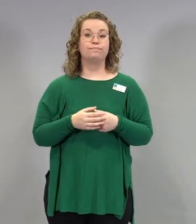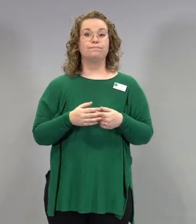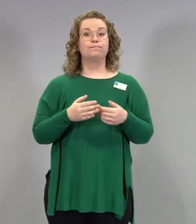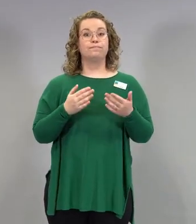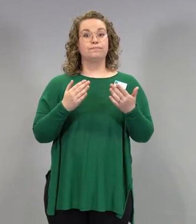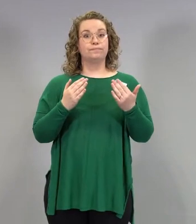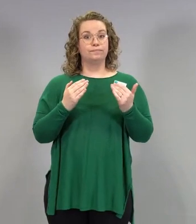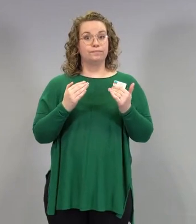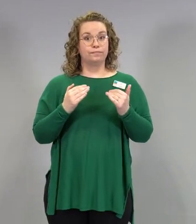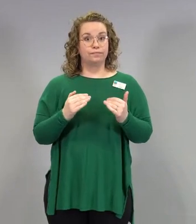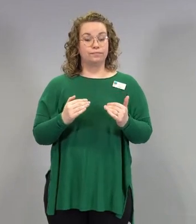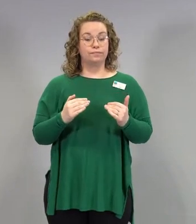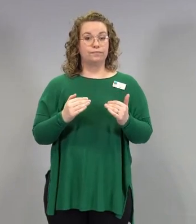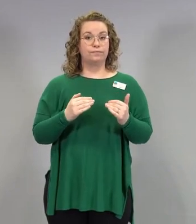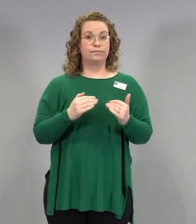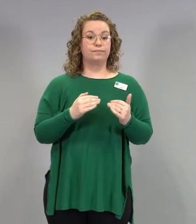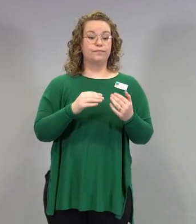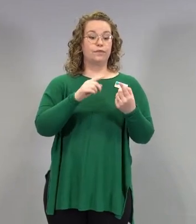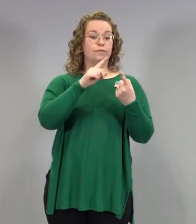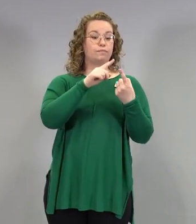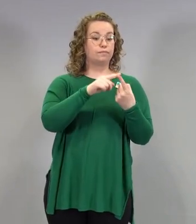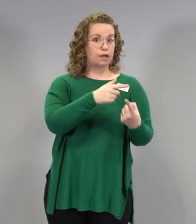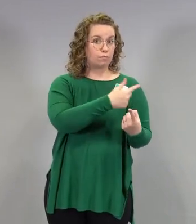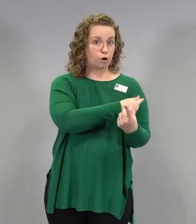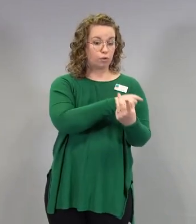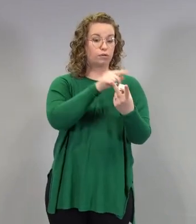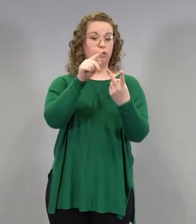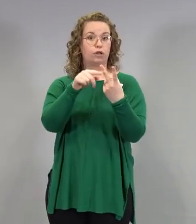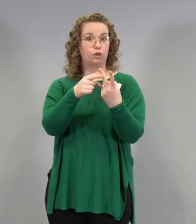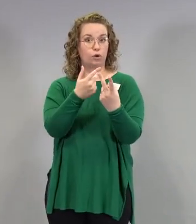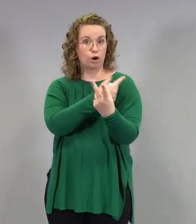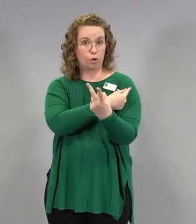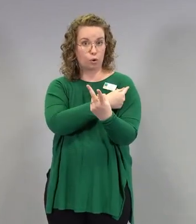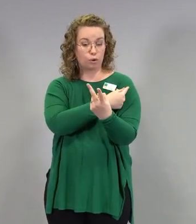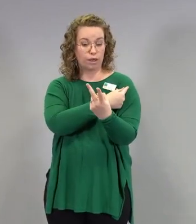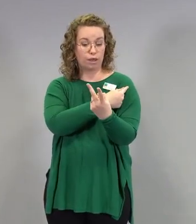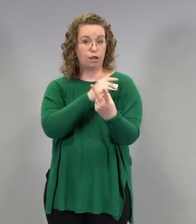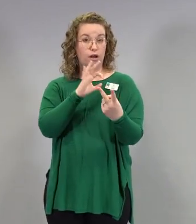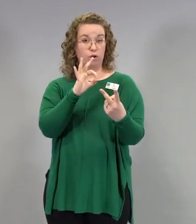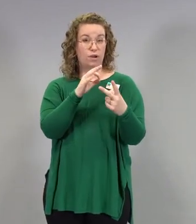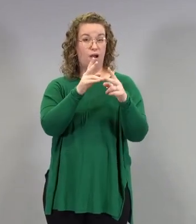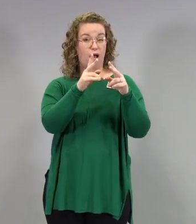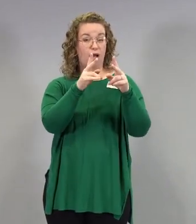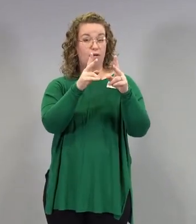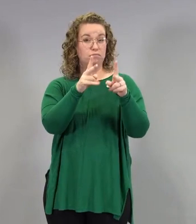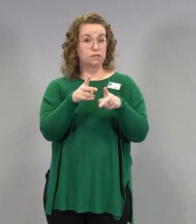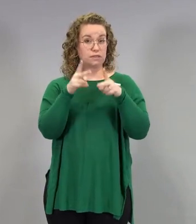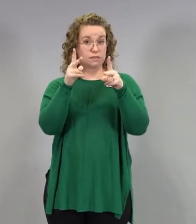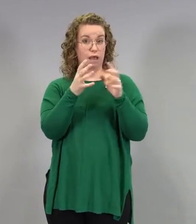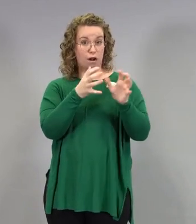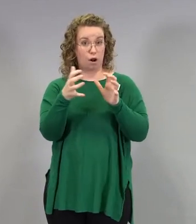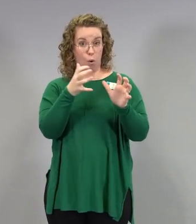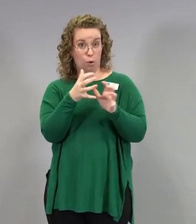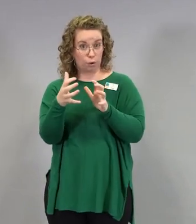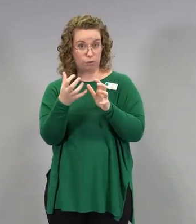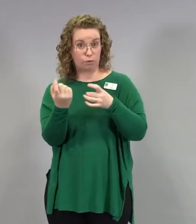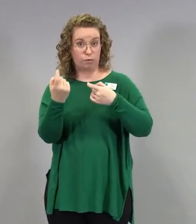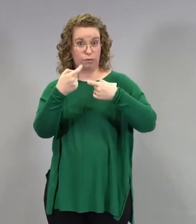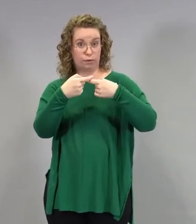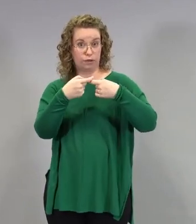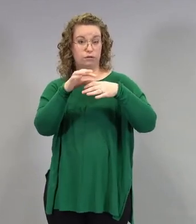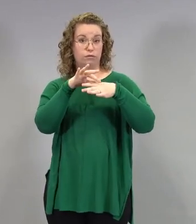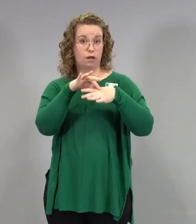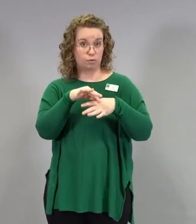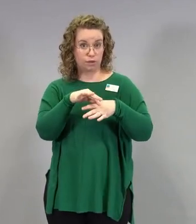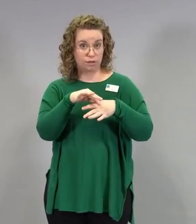ensimmäisen ja toisen annoksen jälkeen, kun katsotaan näitä sairaalahoitoisia tauteja? Ja tässä on ihan tuore julkaisu eiliseltä